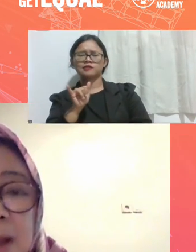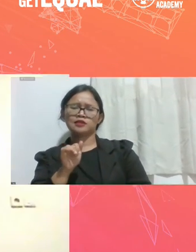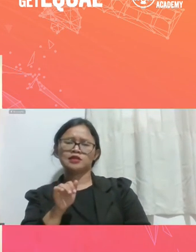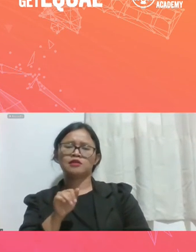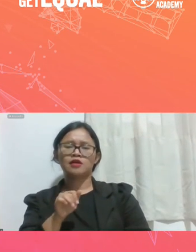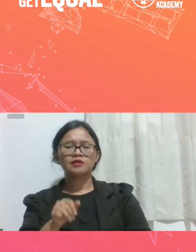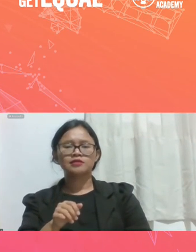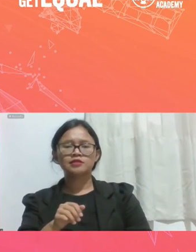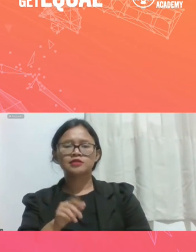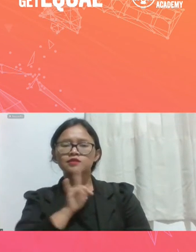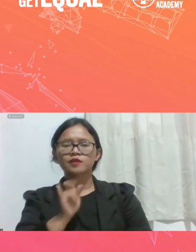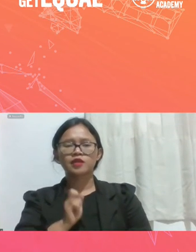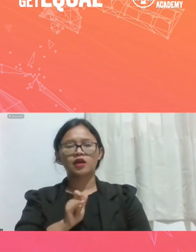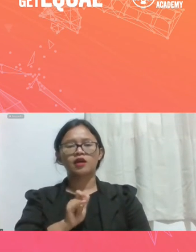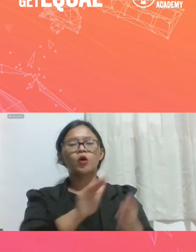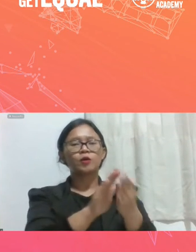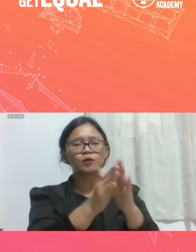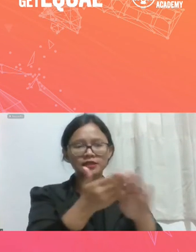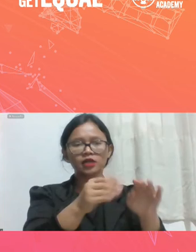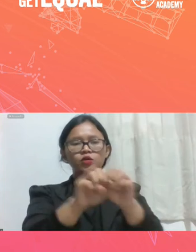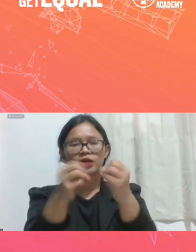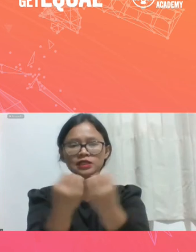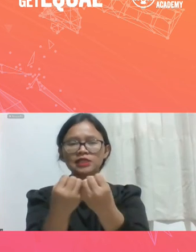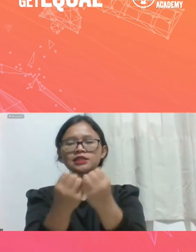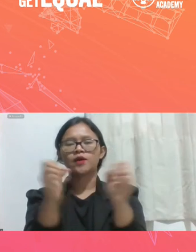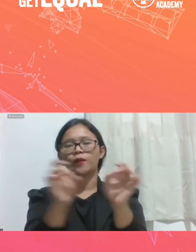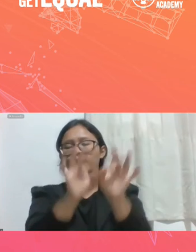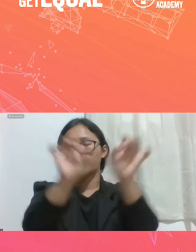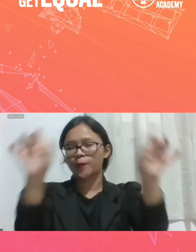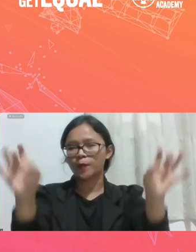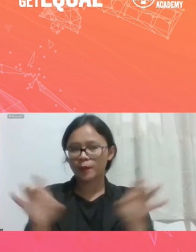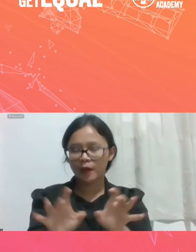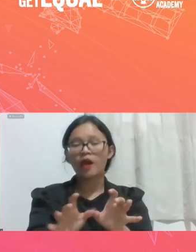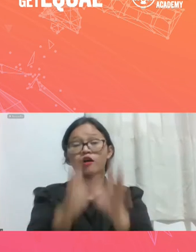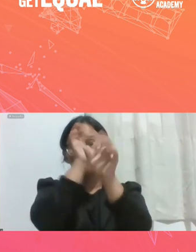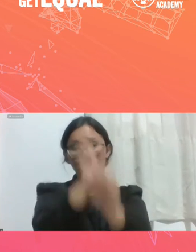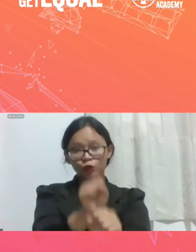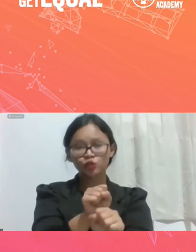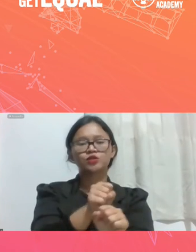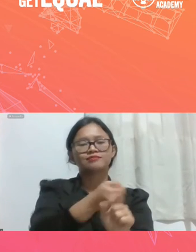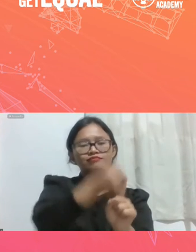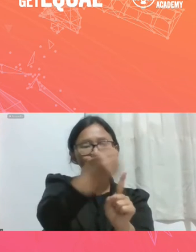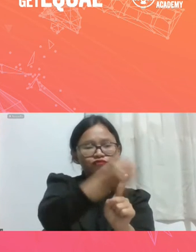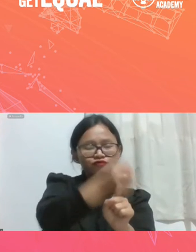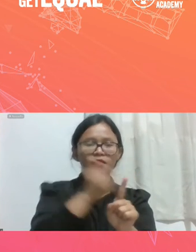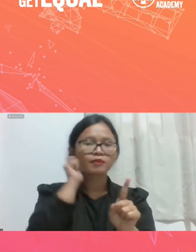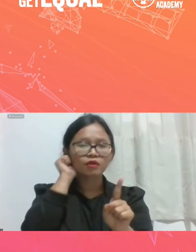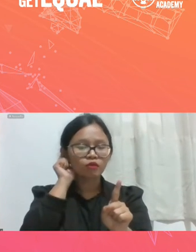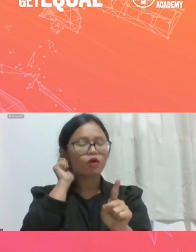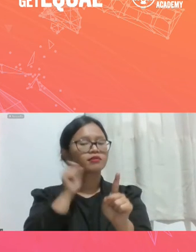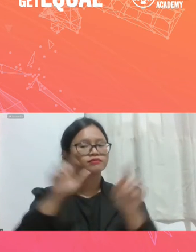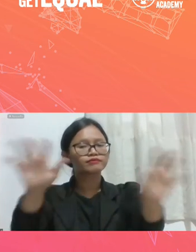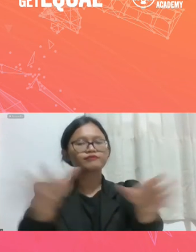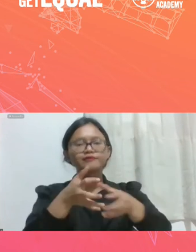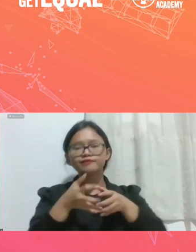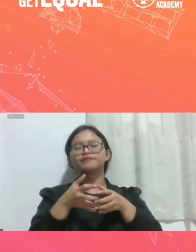semua asosiasi ya, komunitas dari yang terkait dengan kekerasan terhadap wanita, di mana kita waktu